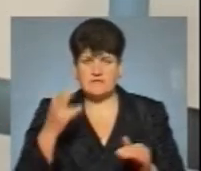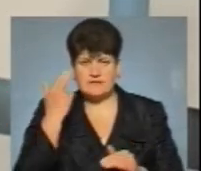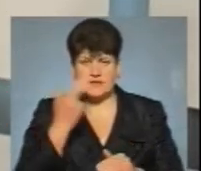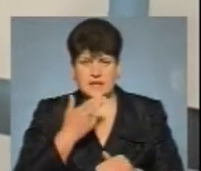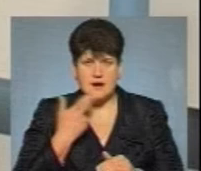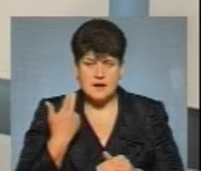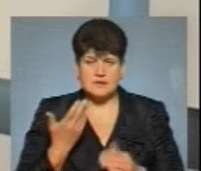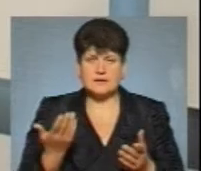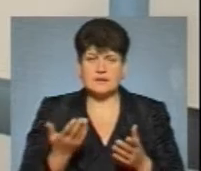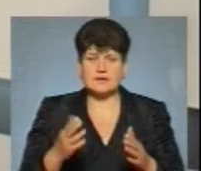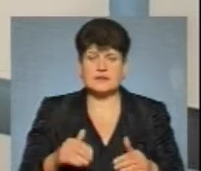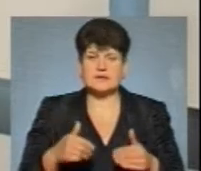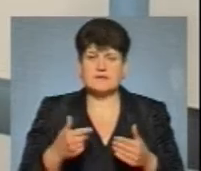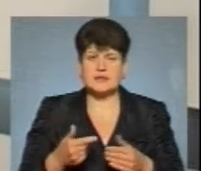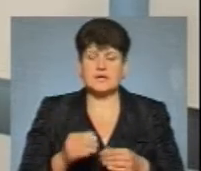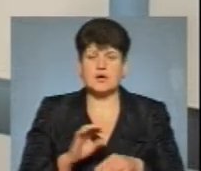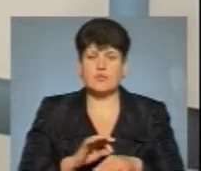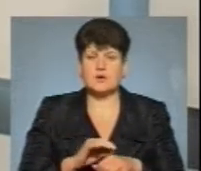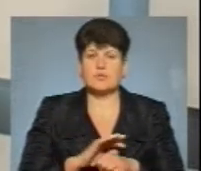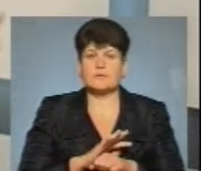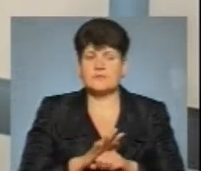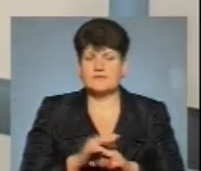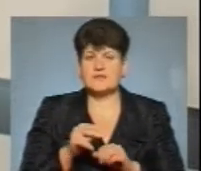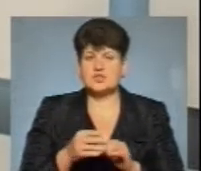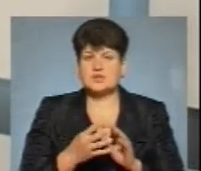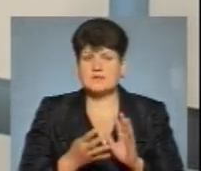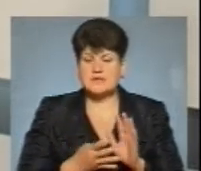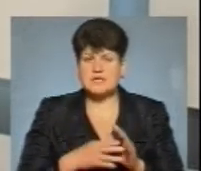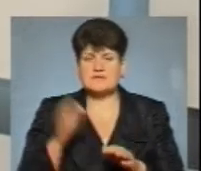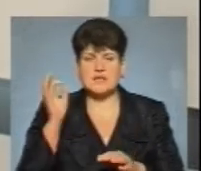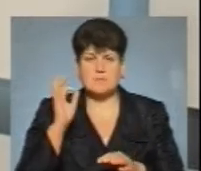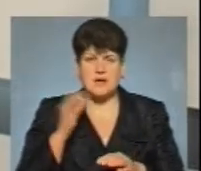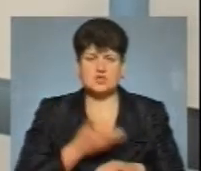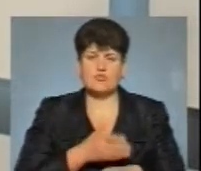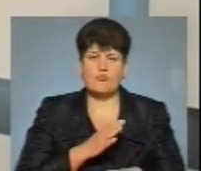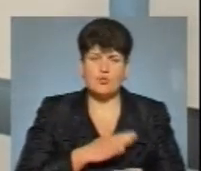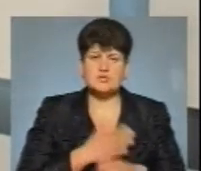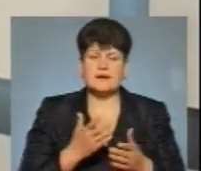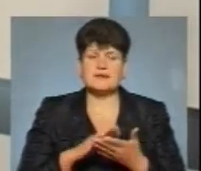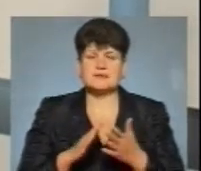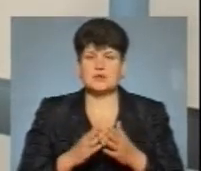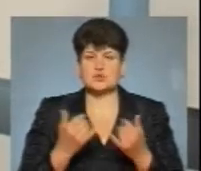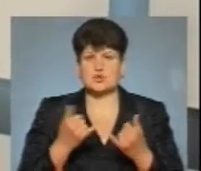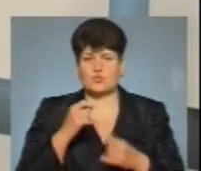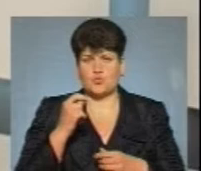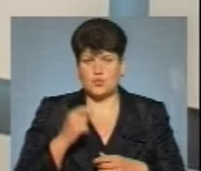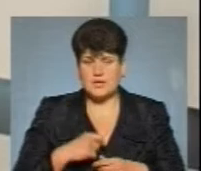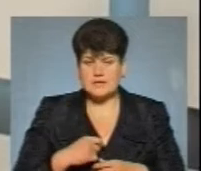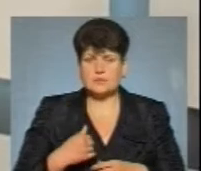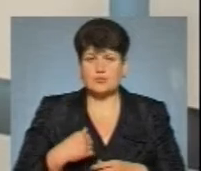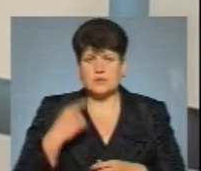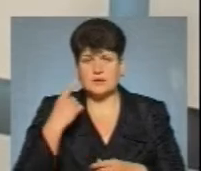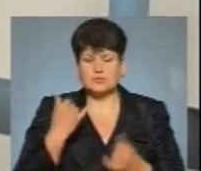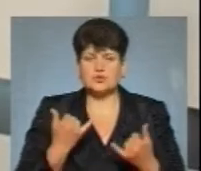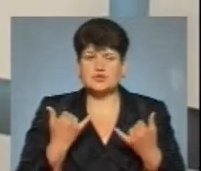навіть надавати тим хворим COVID-19 в Німеччині, в Польщі, і яка ситуація сьогодні у нас в Україні. Тому я думаю, що